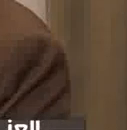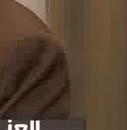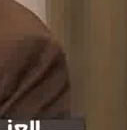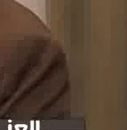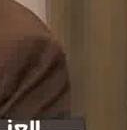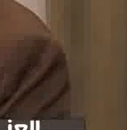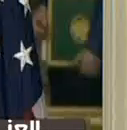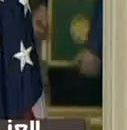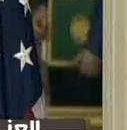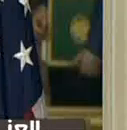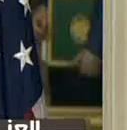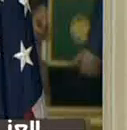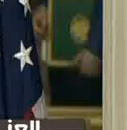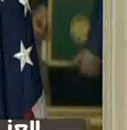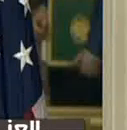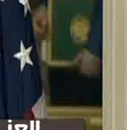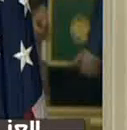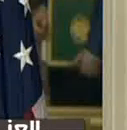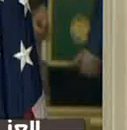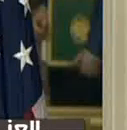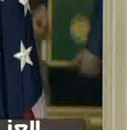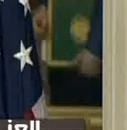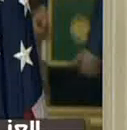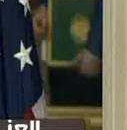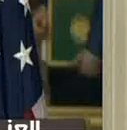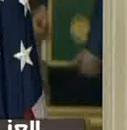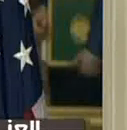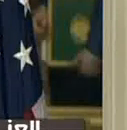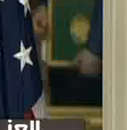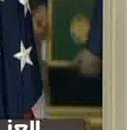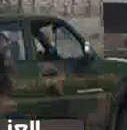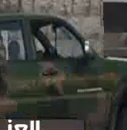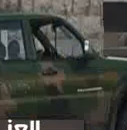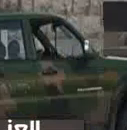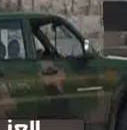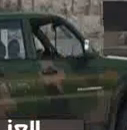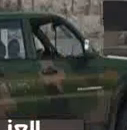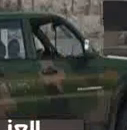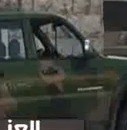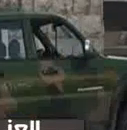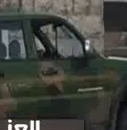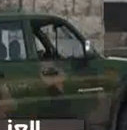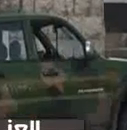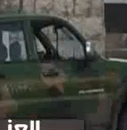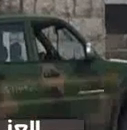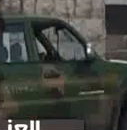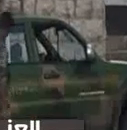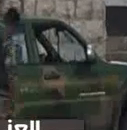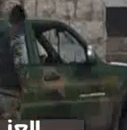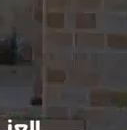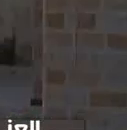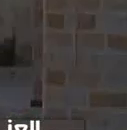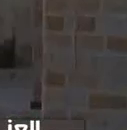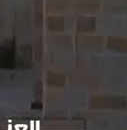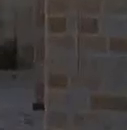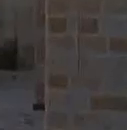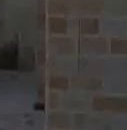لافروف وكيري يدعوان إلى استئناف المحادثات بين أطراف الأزمة السورية تحت مظلة الأمم المتحدة في